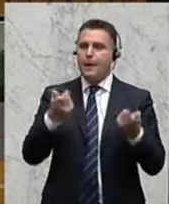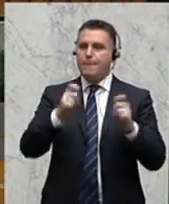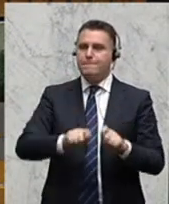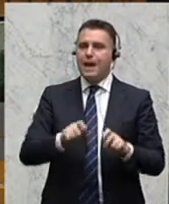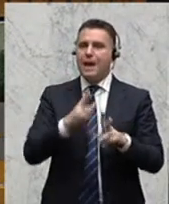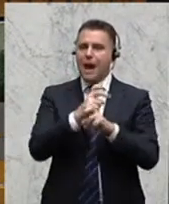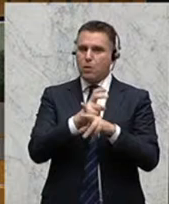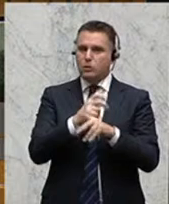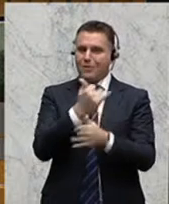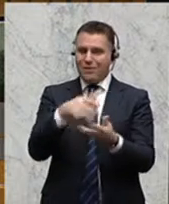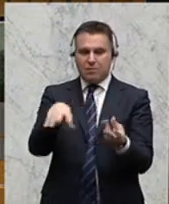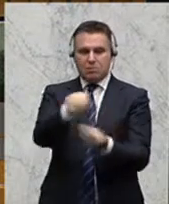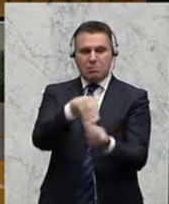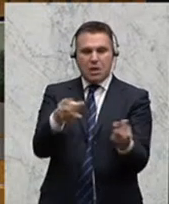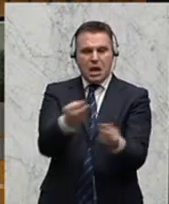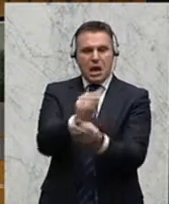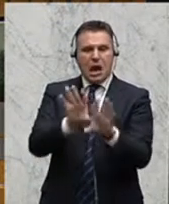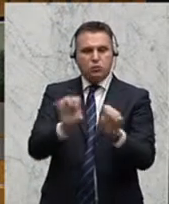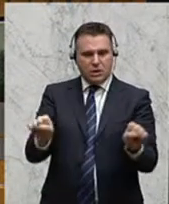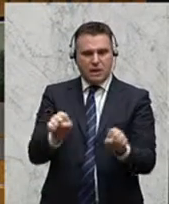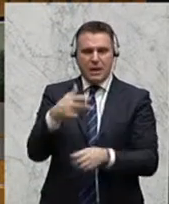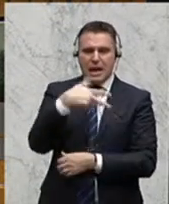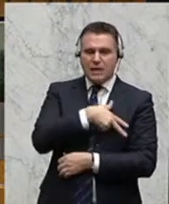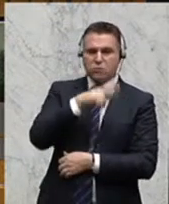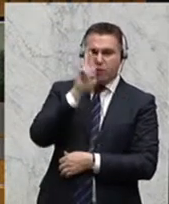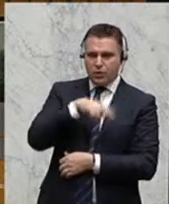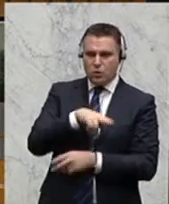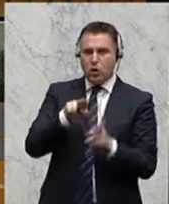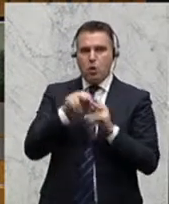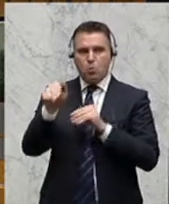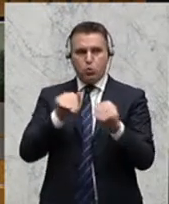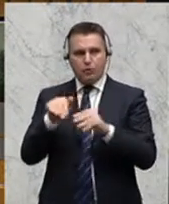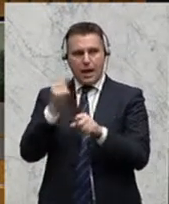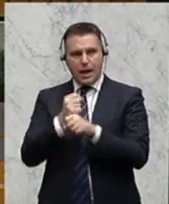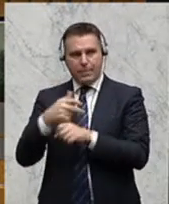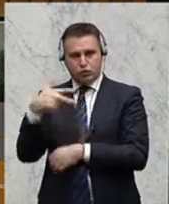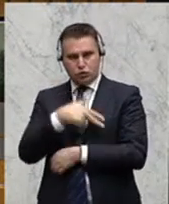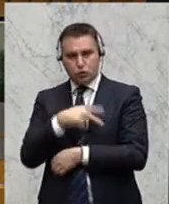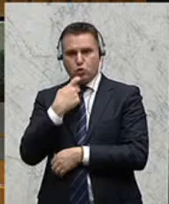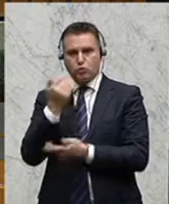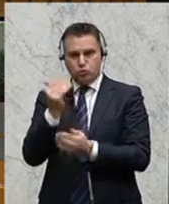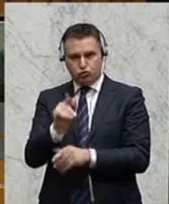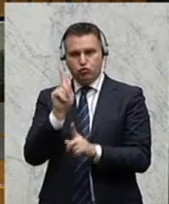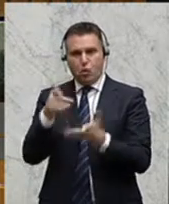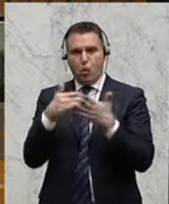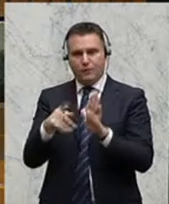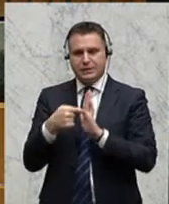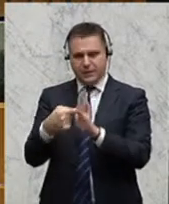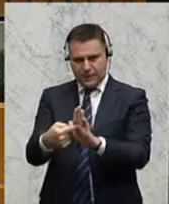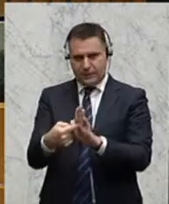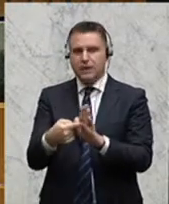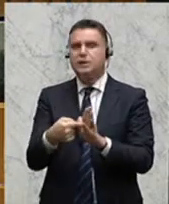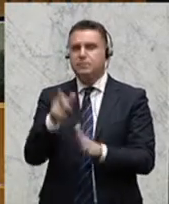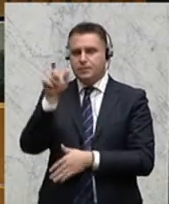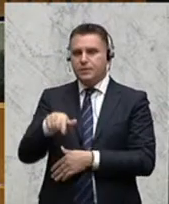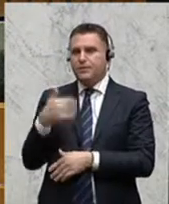Austria Pensionsdeals zwischen SPÖ Wien und dem Bundesministerium für Arbeit, Soziales und Konsumentenschutz unter der